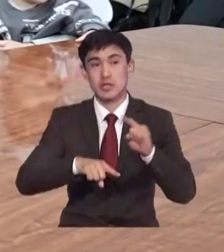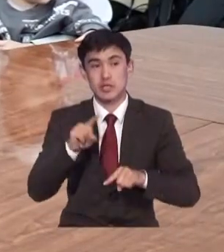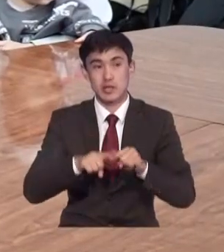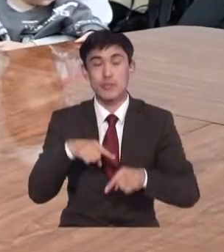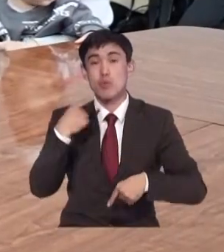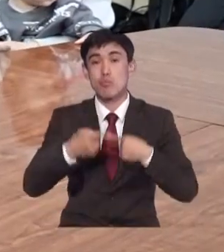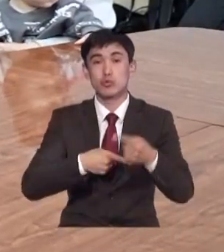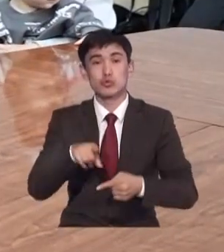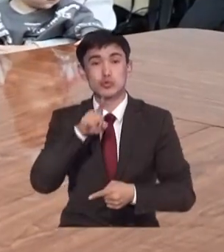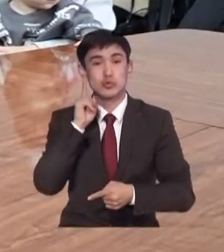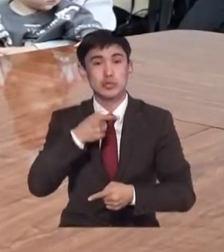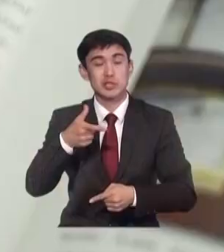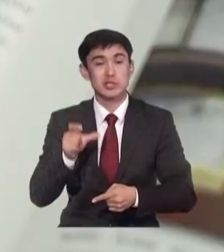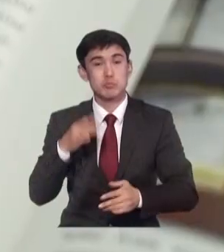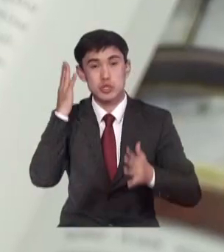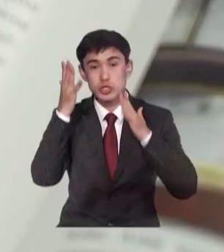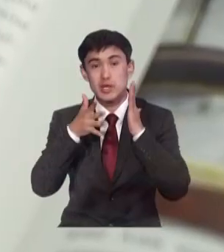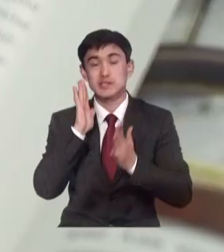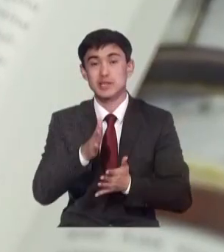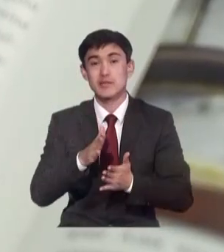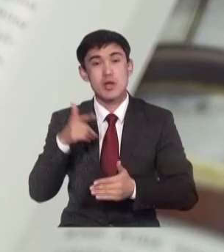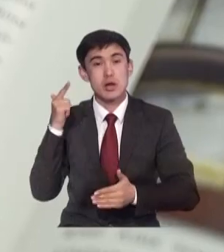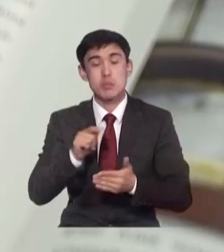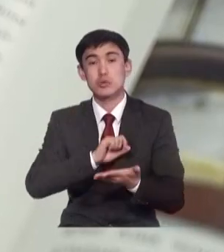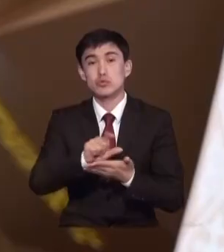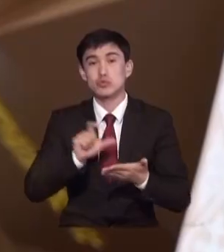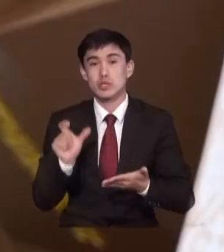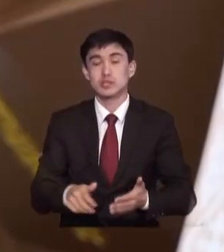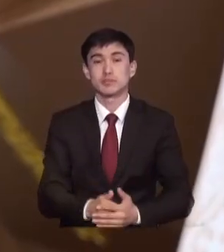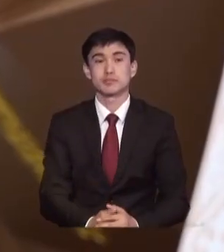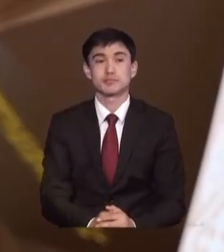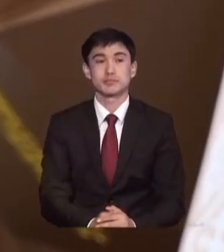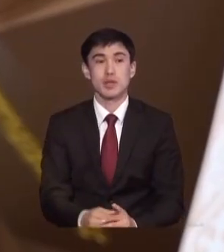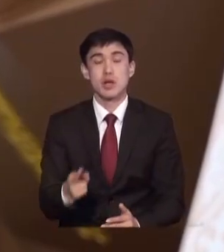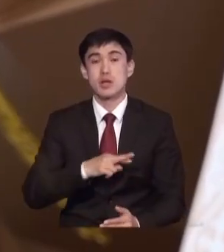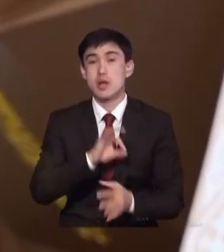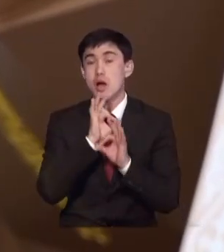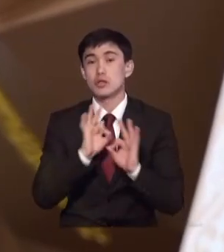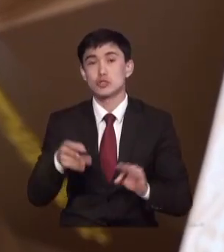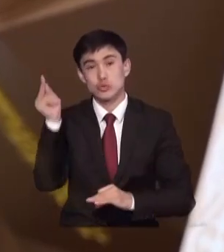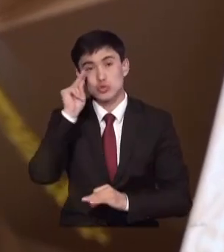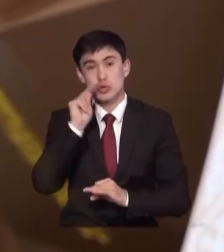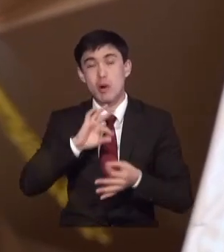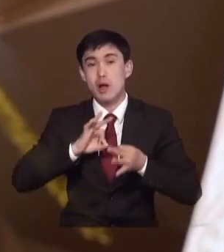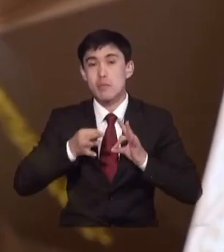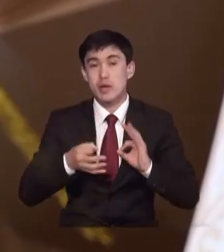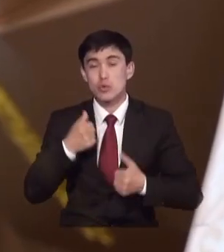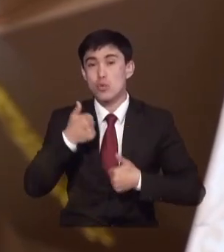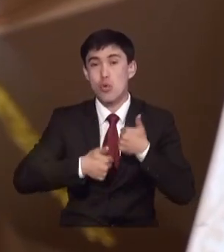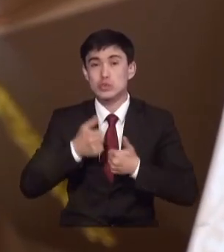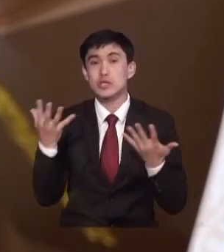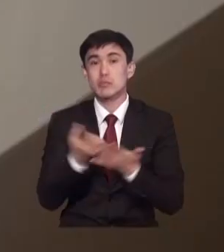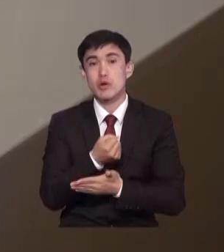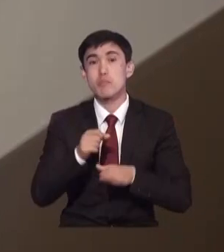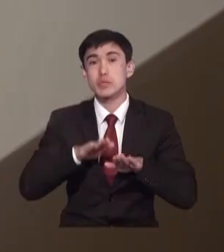В будущем юный гражданин мечтает стать грамотным журналистом. Я отличник в учебе, и на олимпиадах и конкурсах я